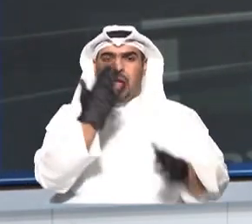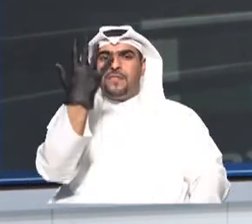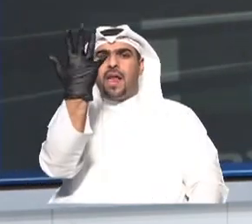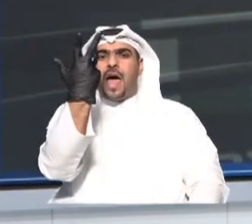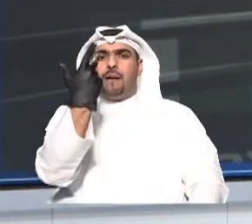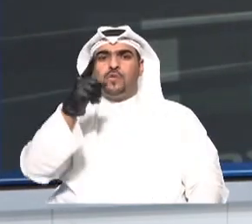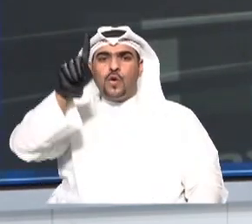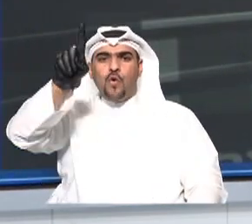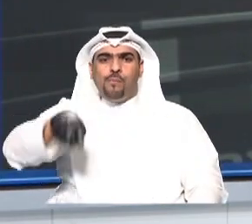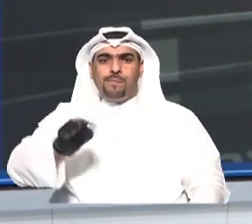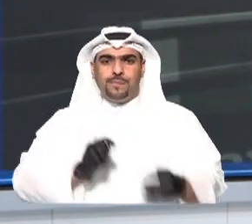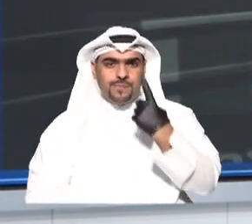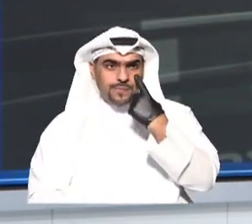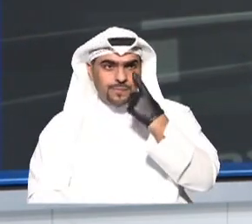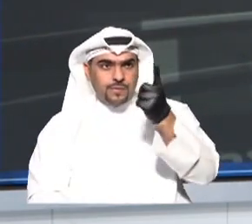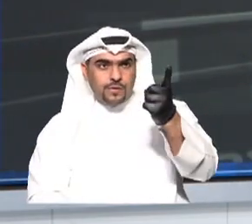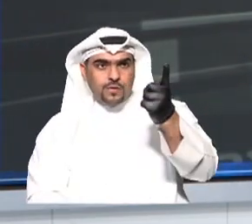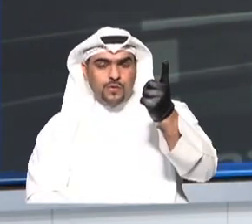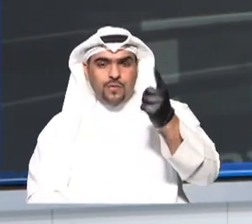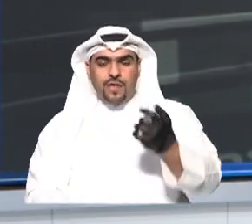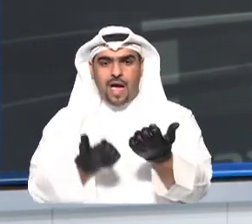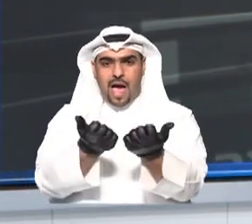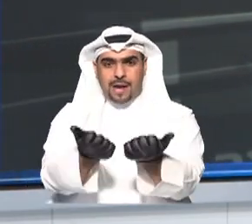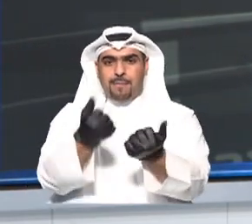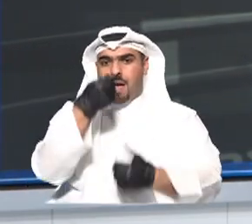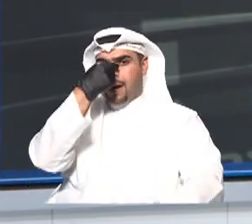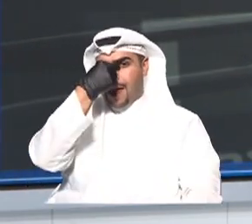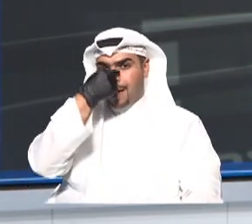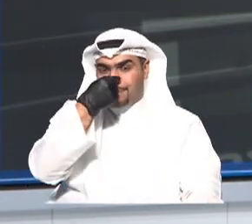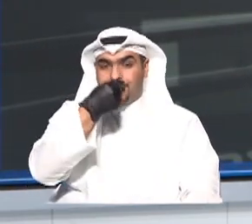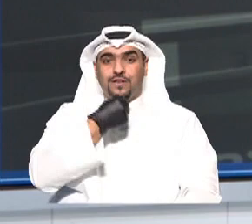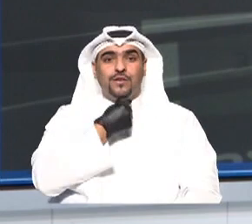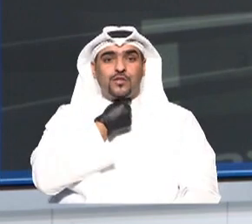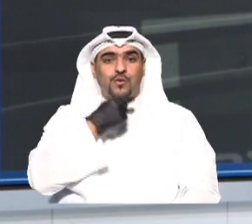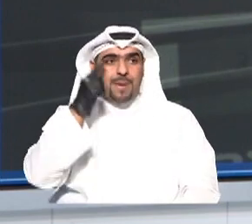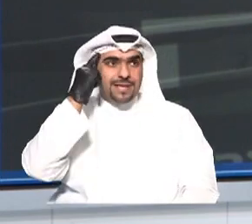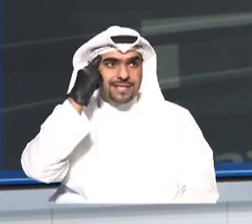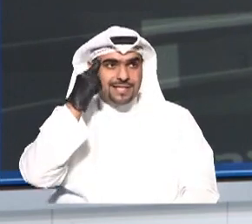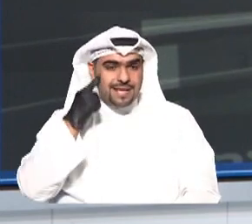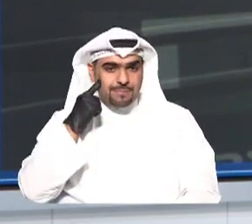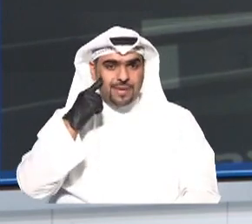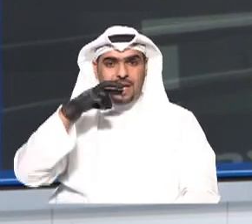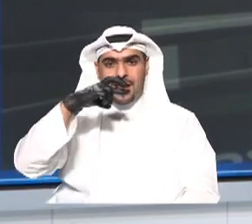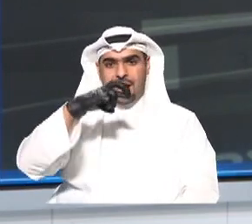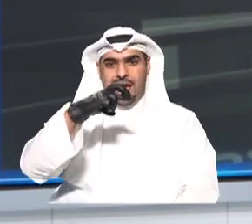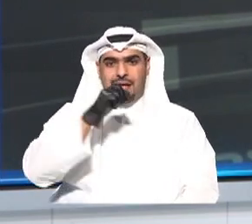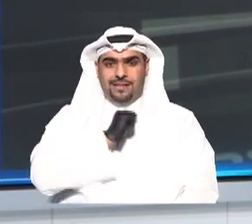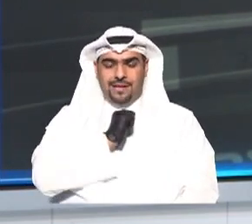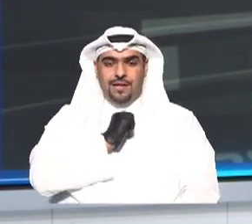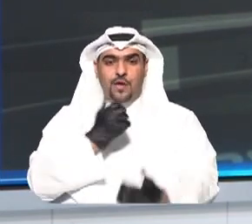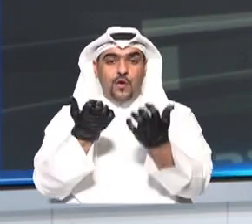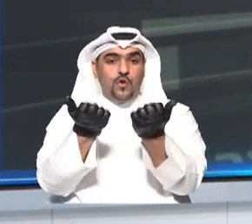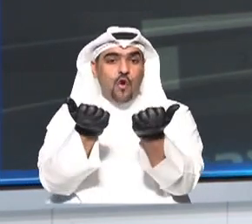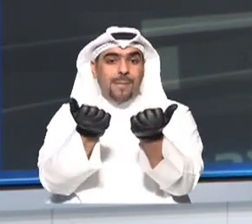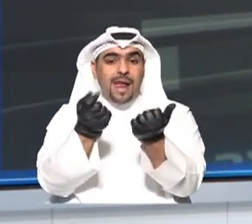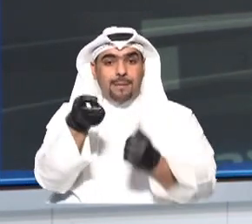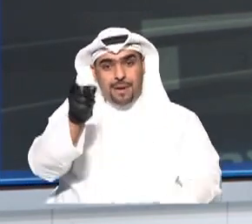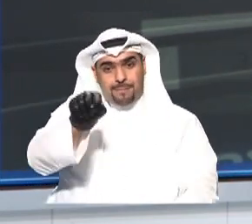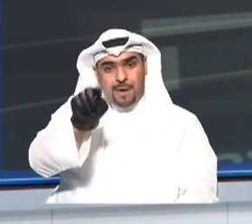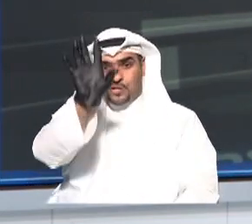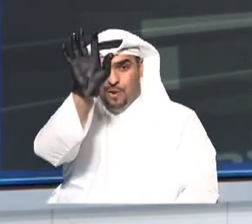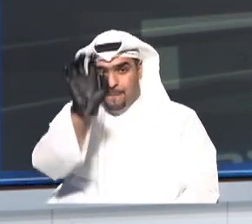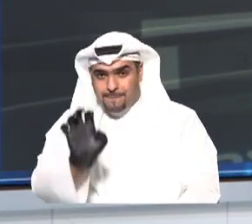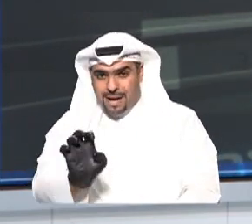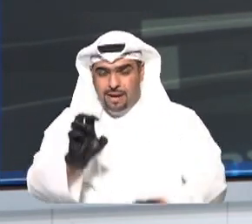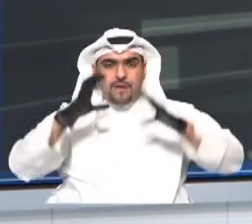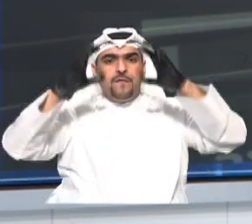مدينة الكويت خلال 5 أيام القادمة إن شاء الله، بالنسبة لمساء الغد فرصة لأمطار خفيفة متفرقة، أجواء حارة نسبيا نهارا ولكن